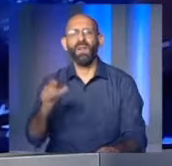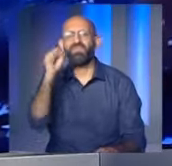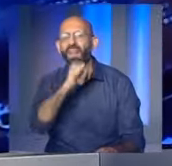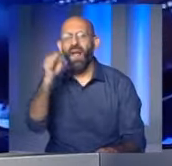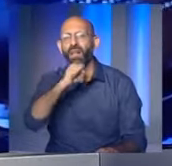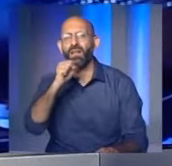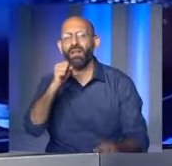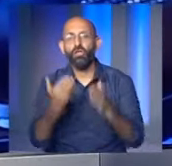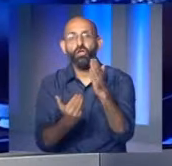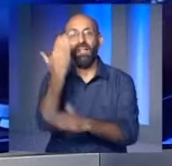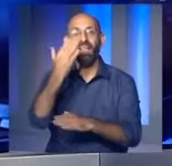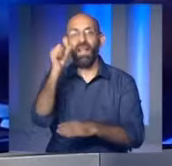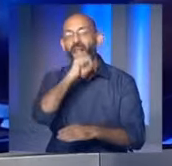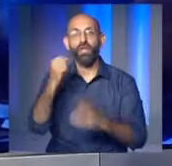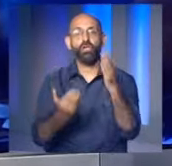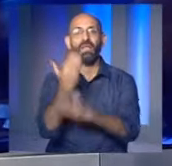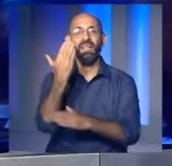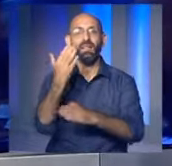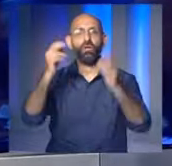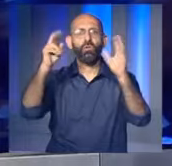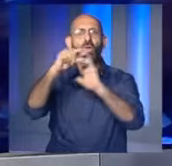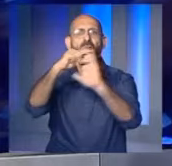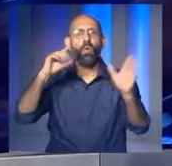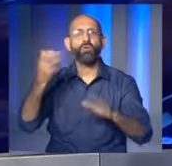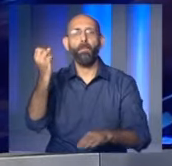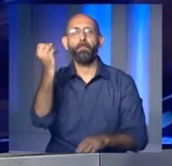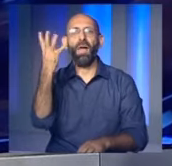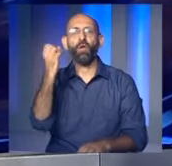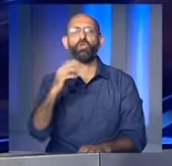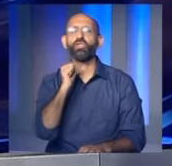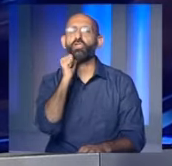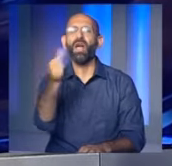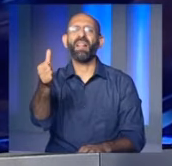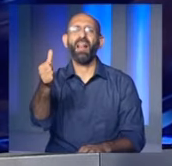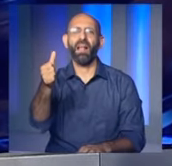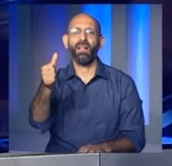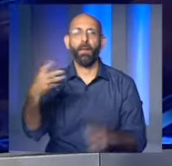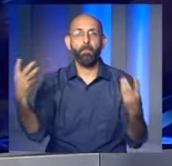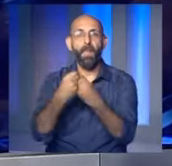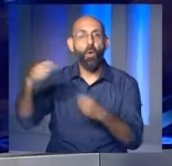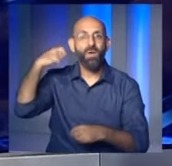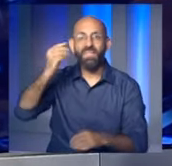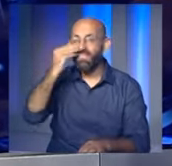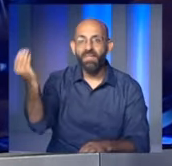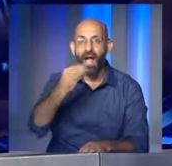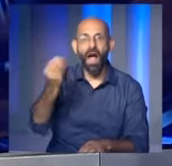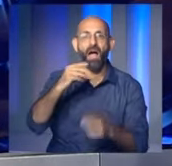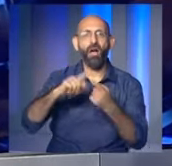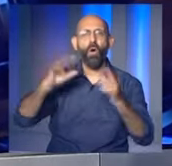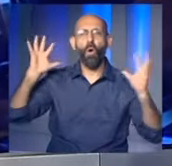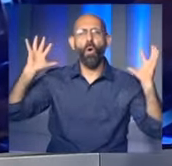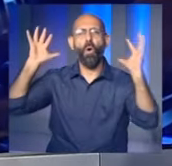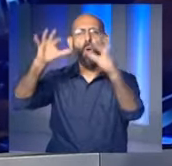الفنان جو أشقر أطلق أغنيته الجديدة والتي حملت عنوان بيروت اشتقت لها بحضور وزير السياحة وليد نصار والنائب نعمة فريم وحشد من